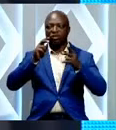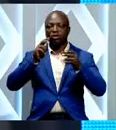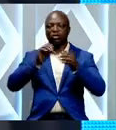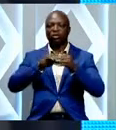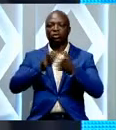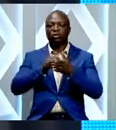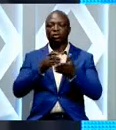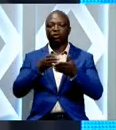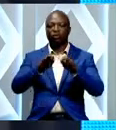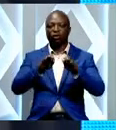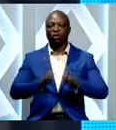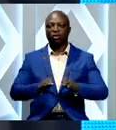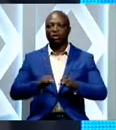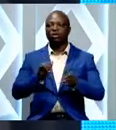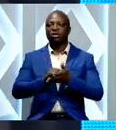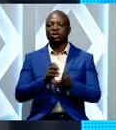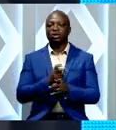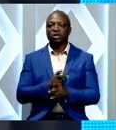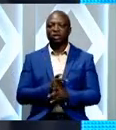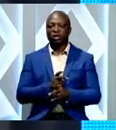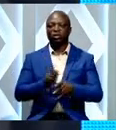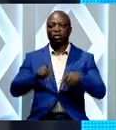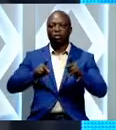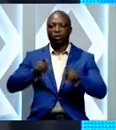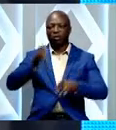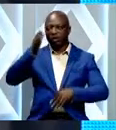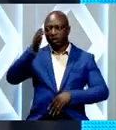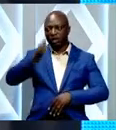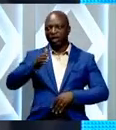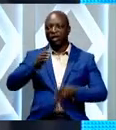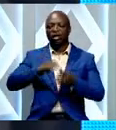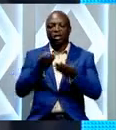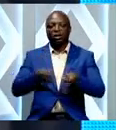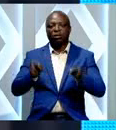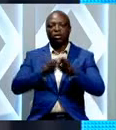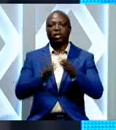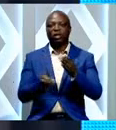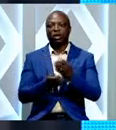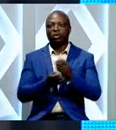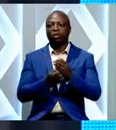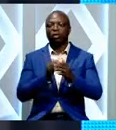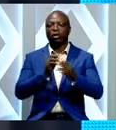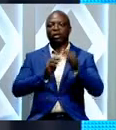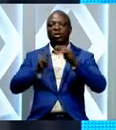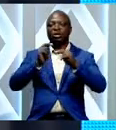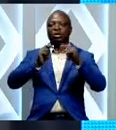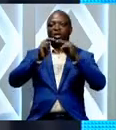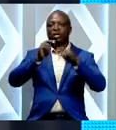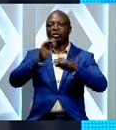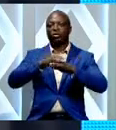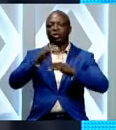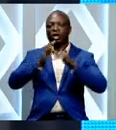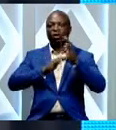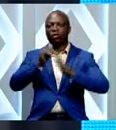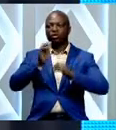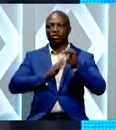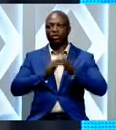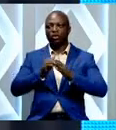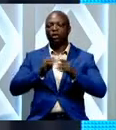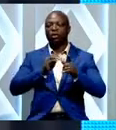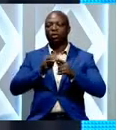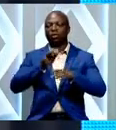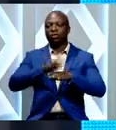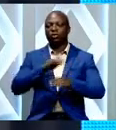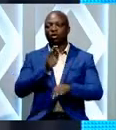Replicable ». Cette standardisation permettra d'importantes économies d'échelle sur la construction comme sur le